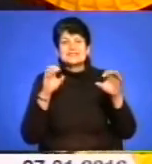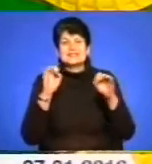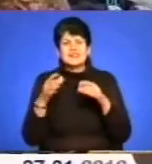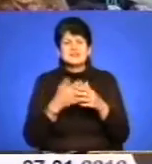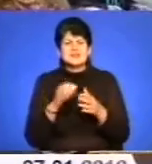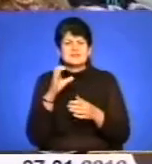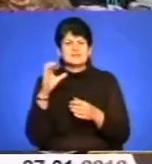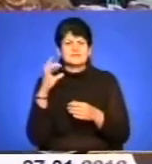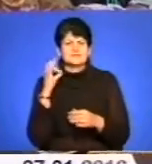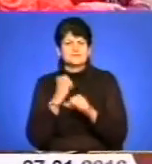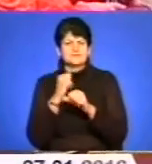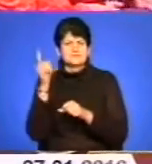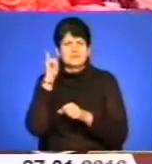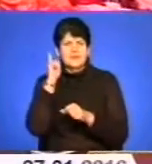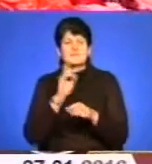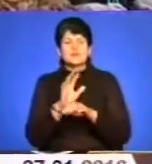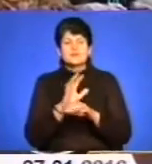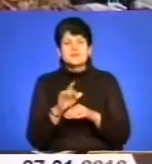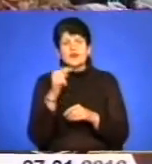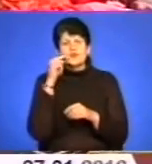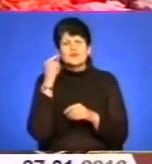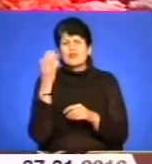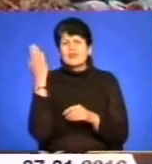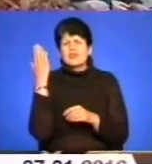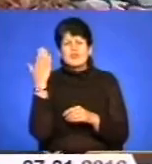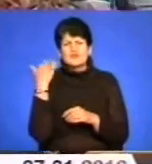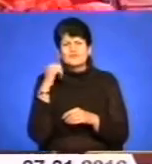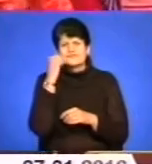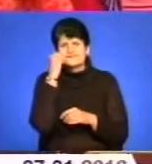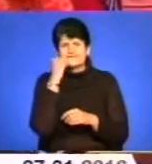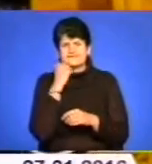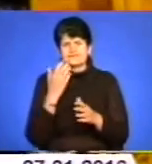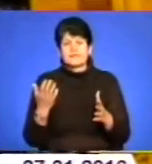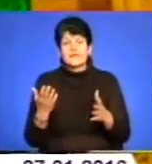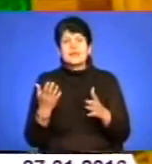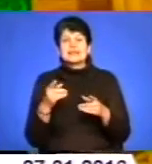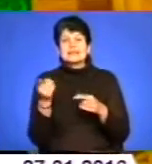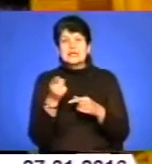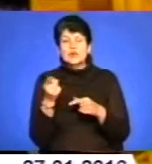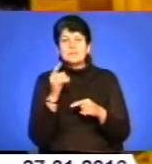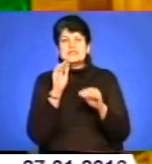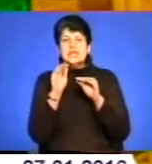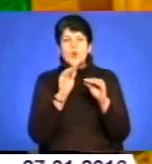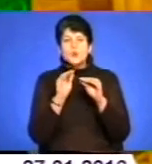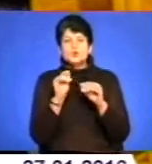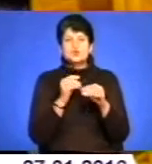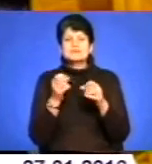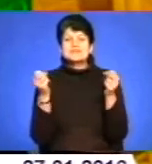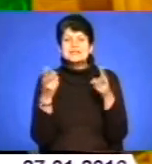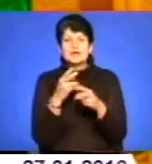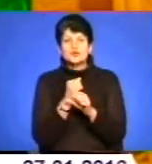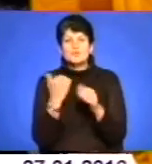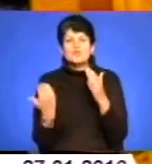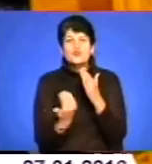радянського зразка виробництва Росії. Воно давно застаріле та енергоємне. Тернопільські конструктори спеціально розробили